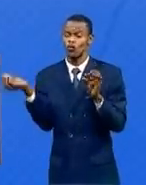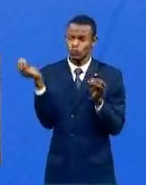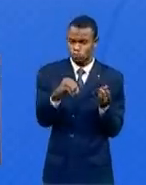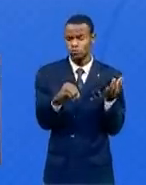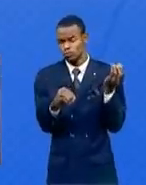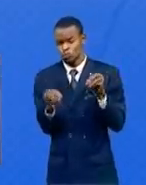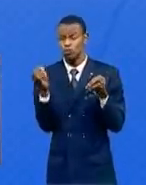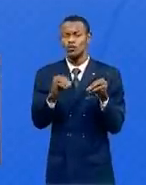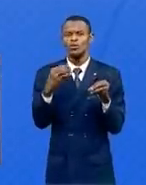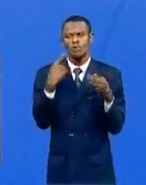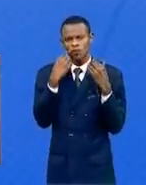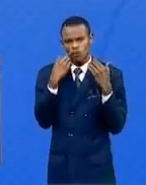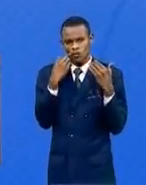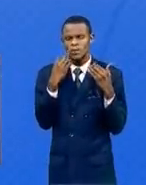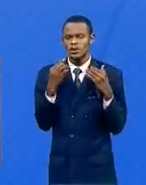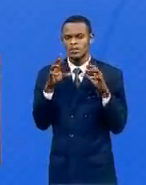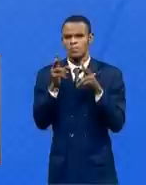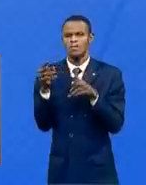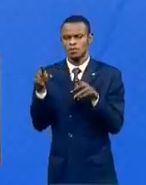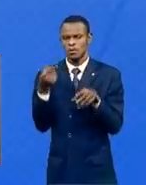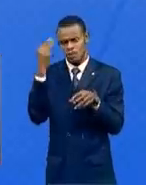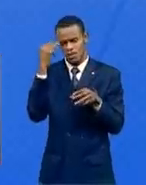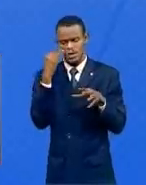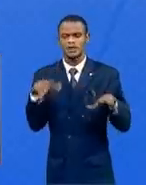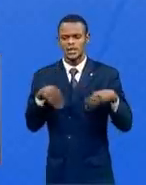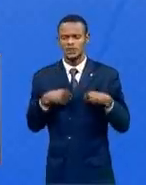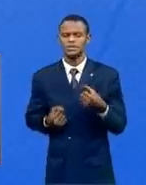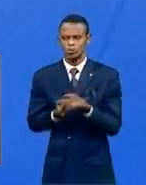la supervision du Premier ministre chef du gouvernement.